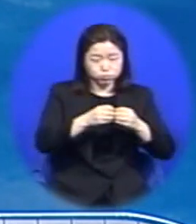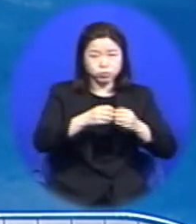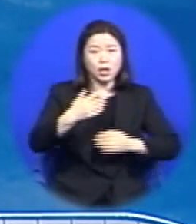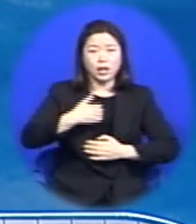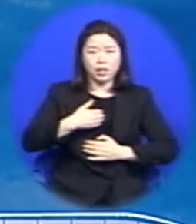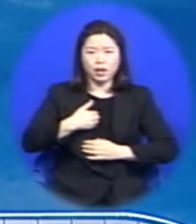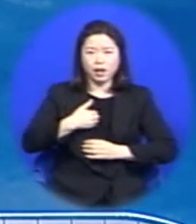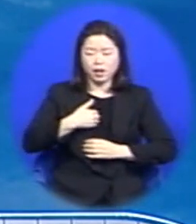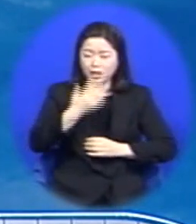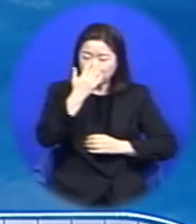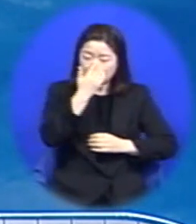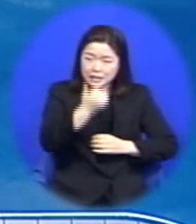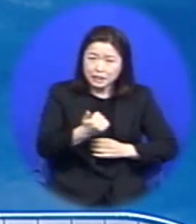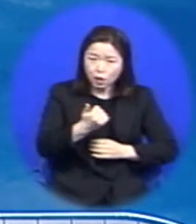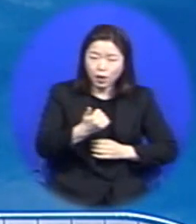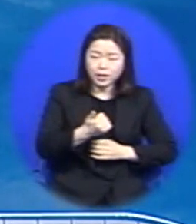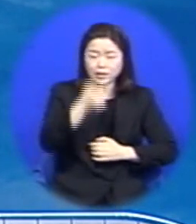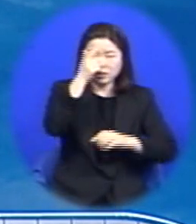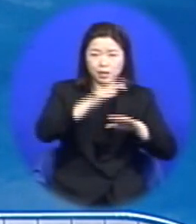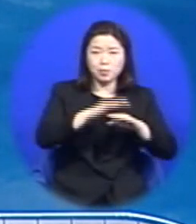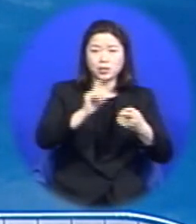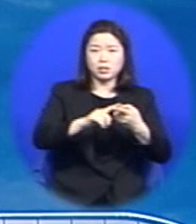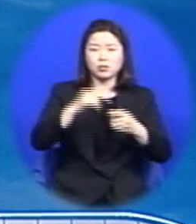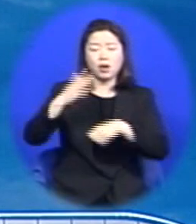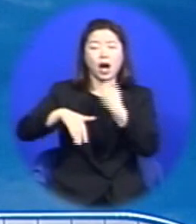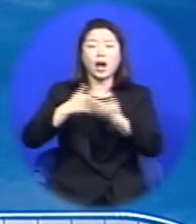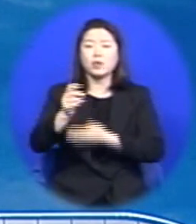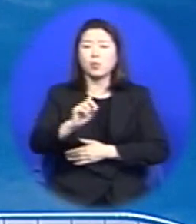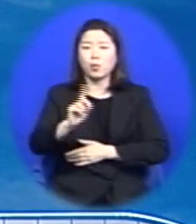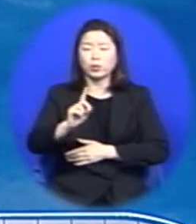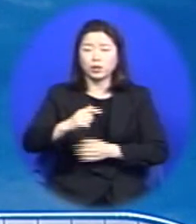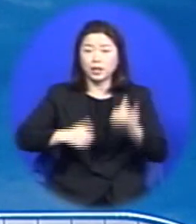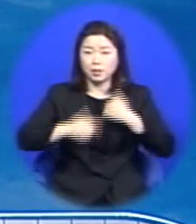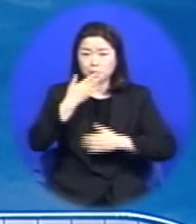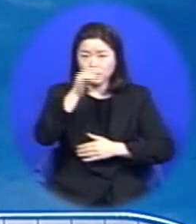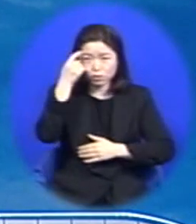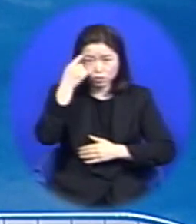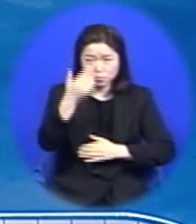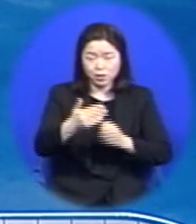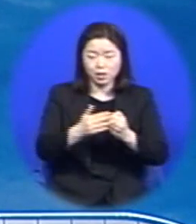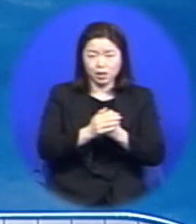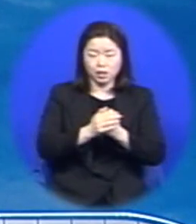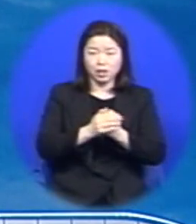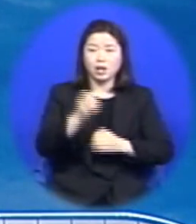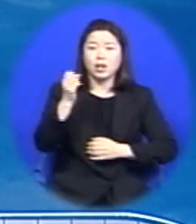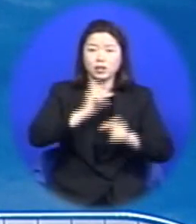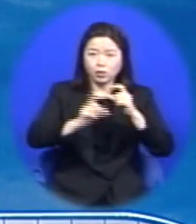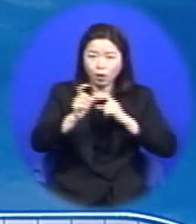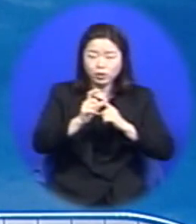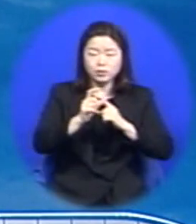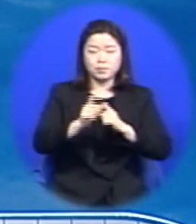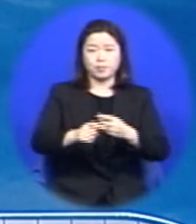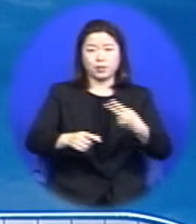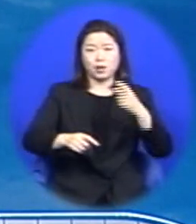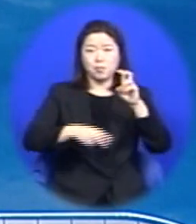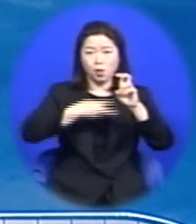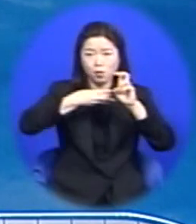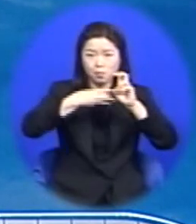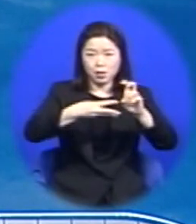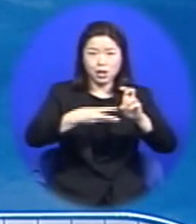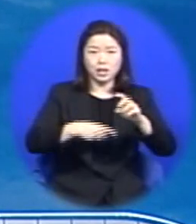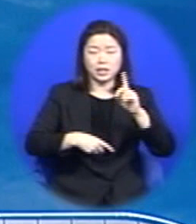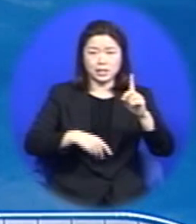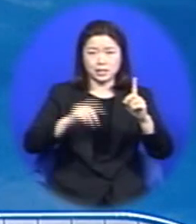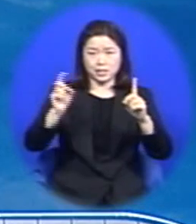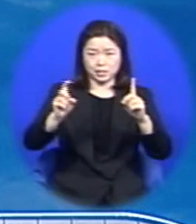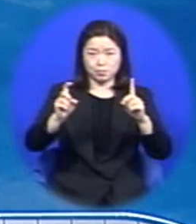우리가 지겨워하는 예배를 하나님이 어찌 기쁘시겠어요? 심지어 말라기서 1장 10절 11절에는 이렇게